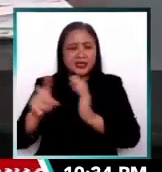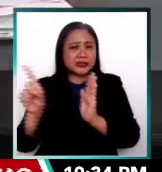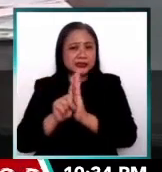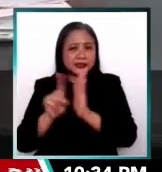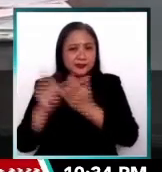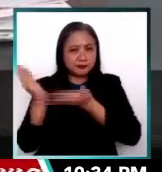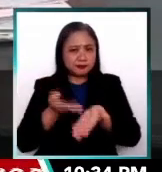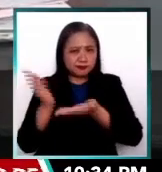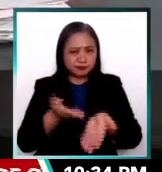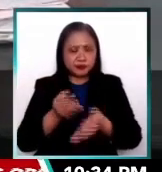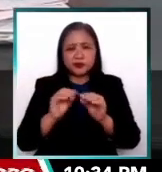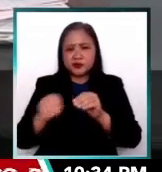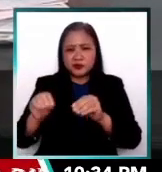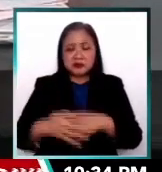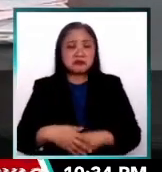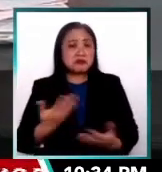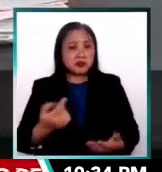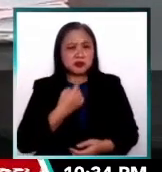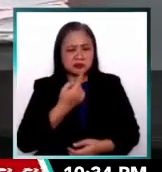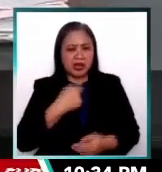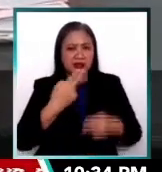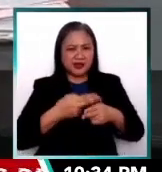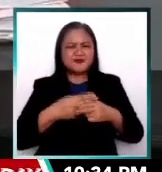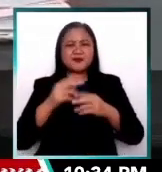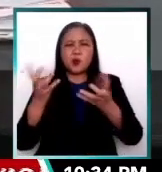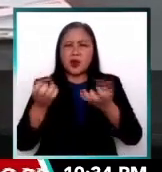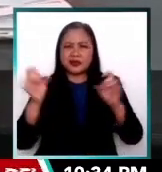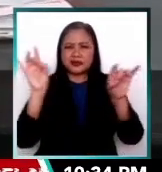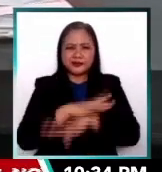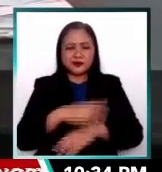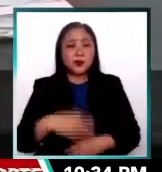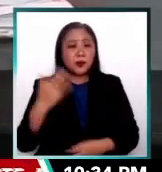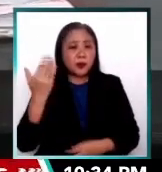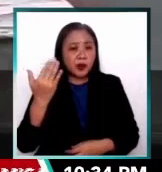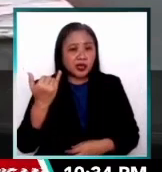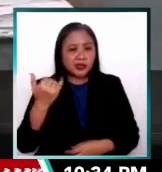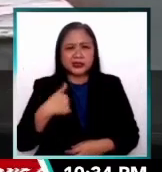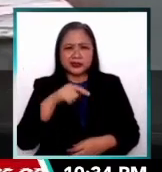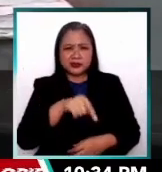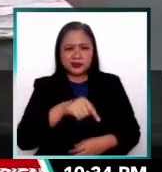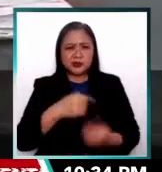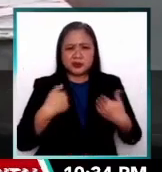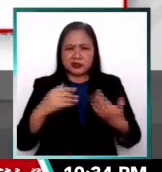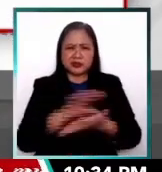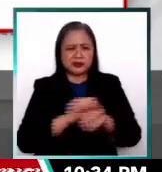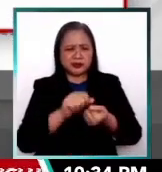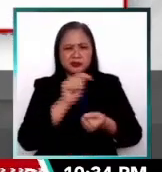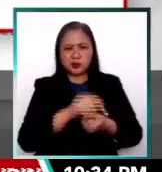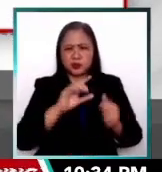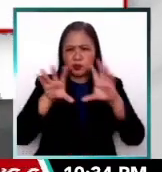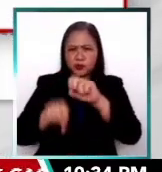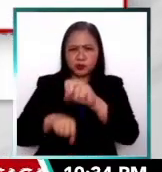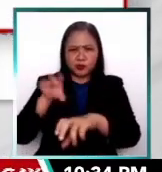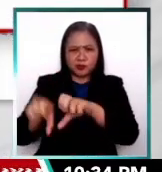ko, bawi nila ito. Kasi ito yung humuhuli sa atin eh. Siraan natin itong humuhuli sa atin. Kinukuha